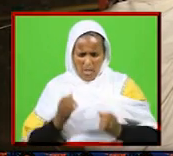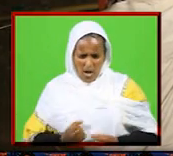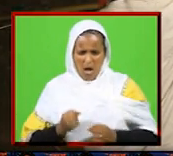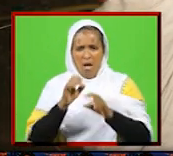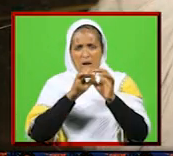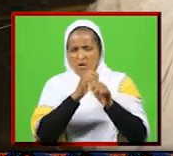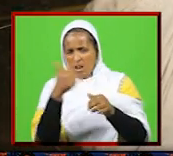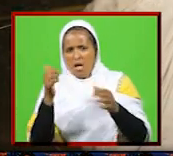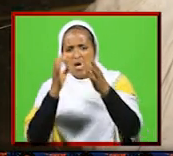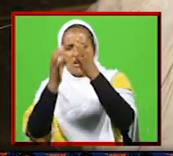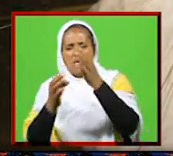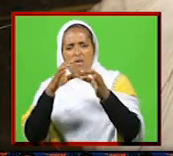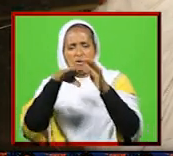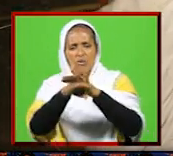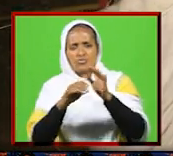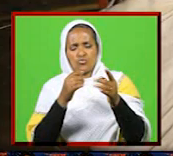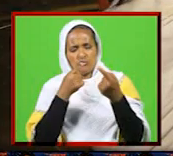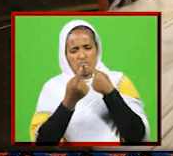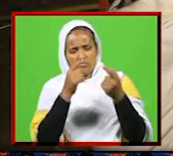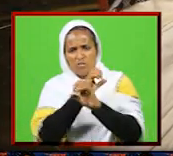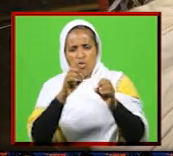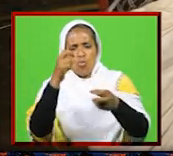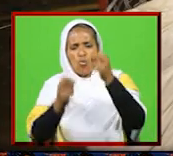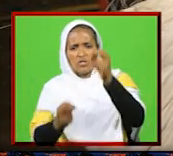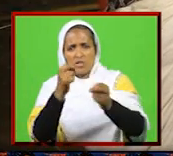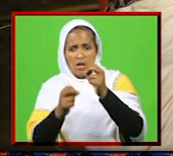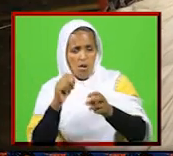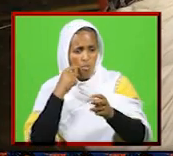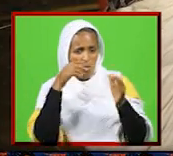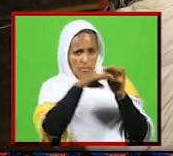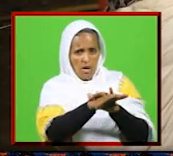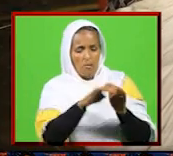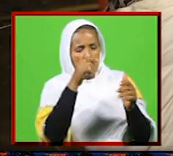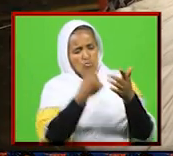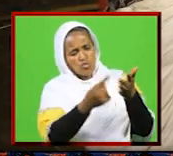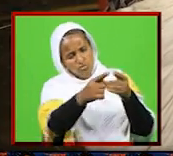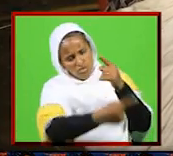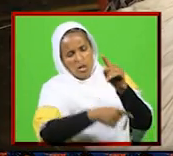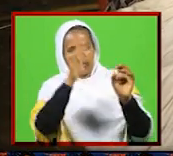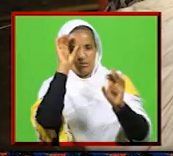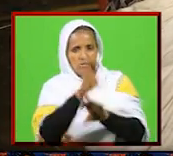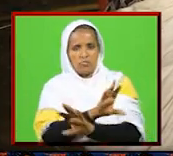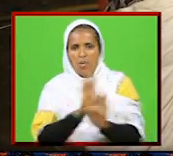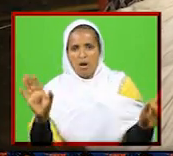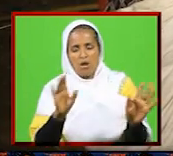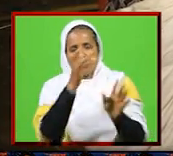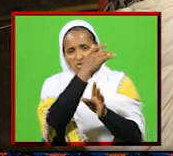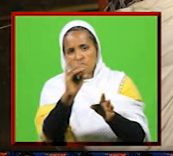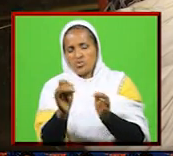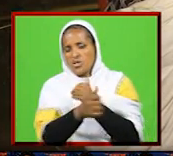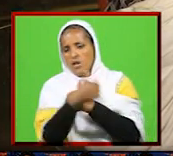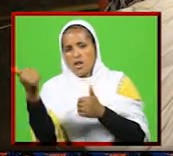ውስጥ አለቃ ጠበቃ ሌላ ዳኛ ገብቶ አያናዝም። ወንጀለኛ እንኳ ቢገባ በአበምኔቱ ቁጣት ነው